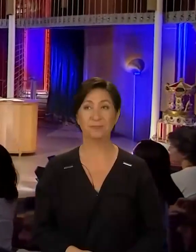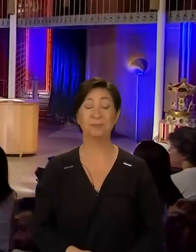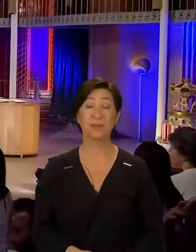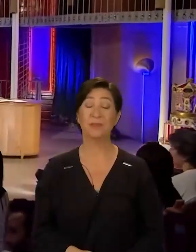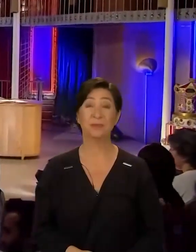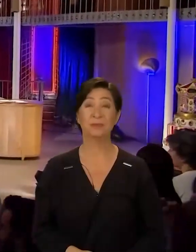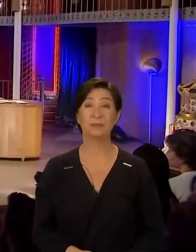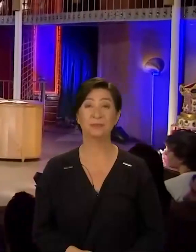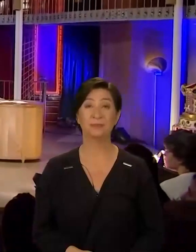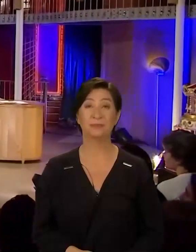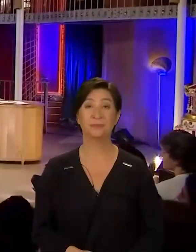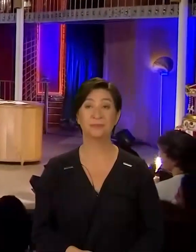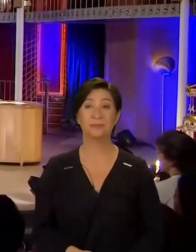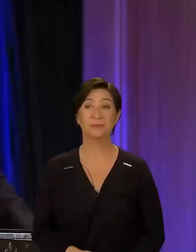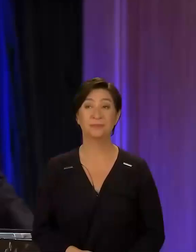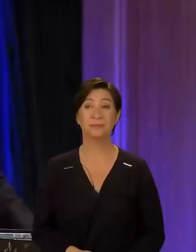Evet.